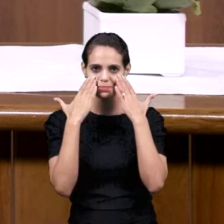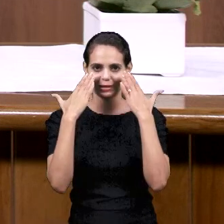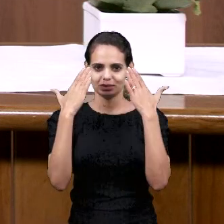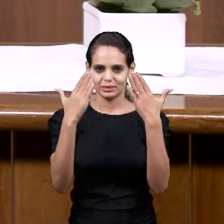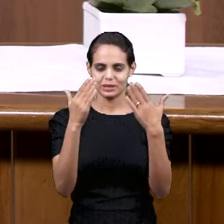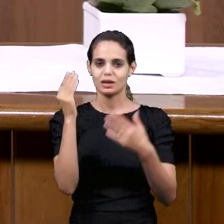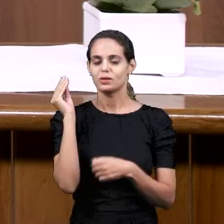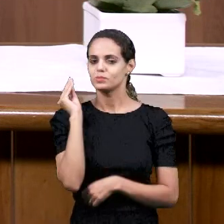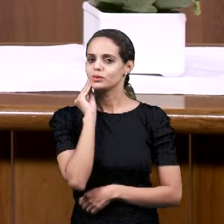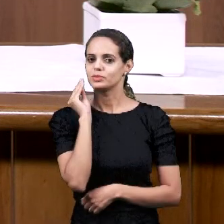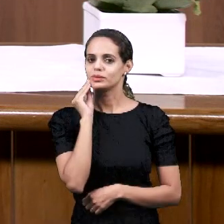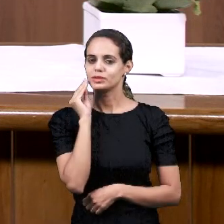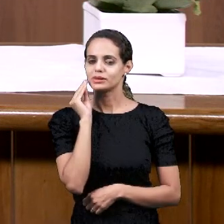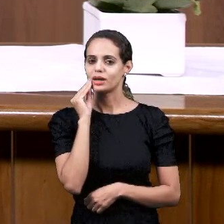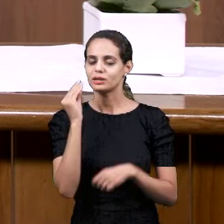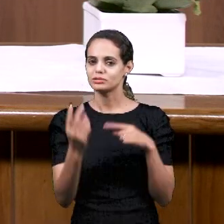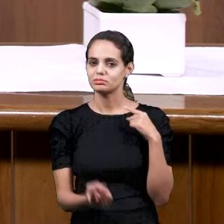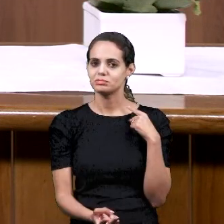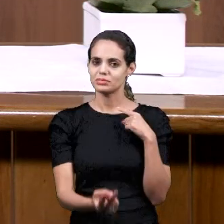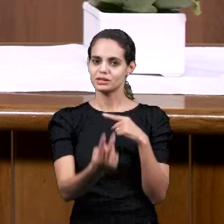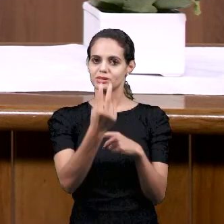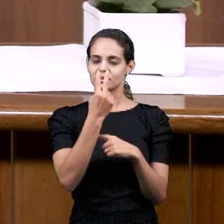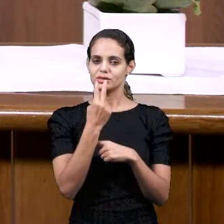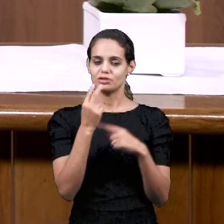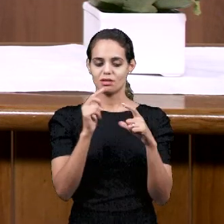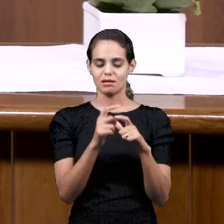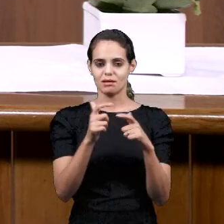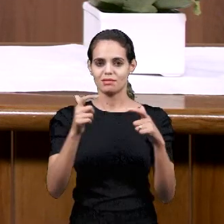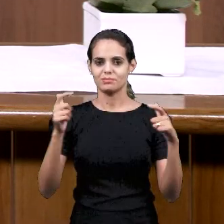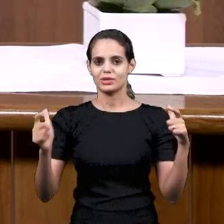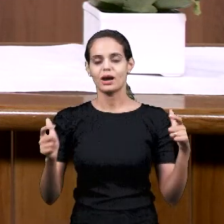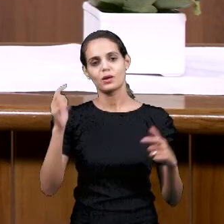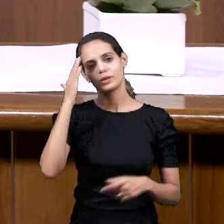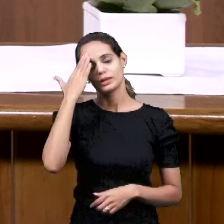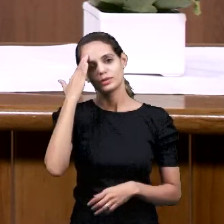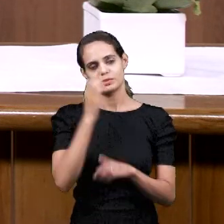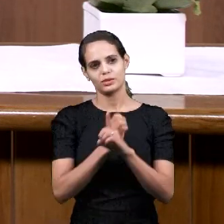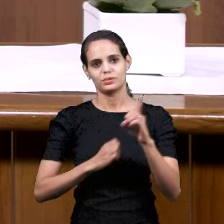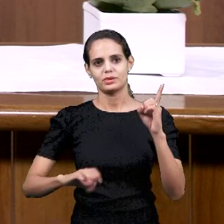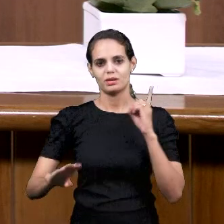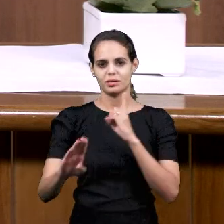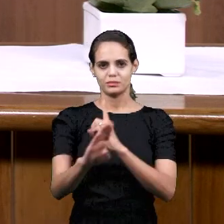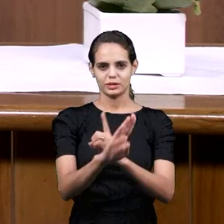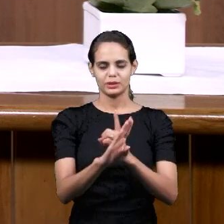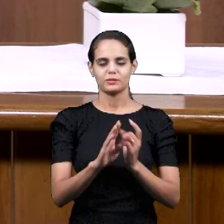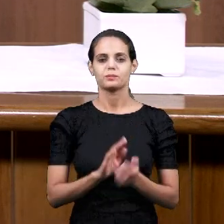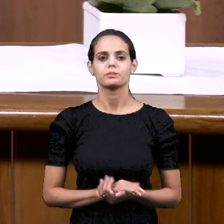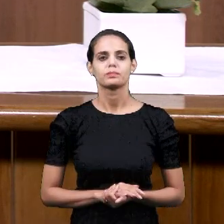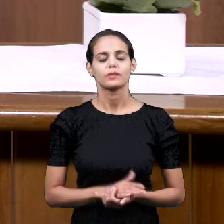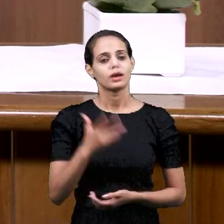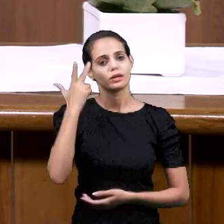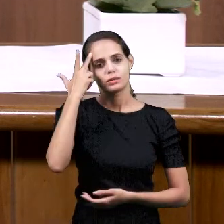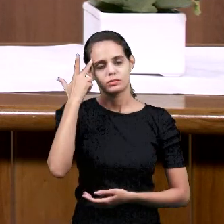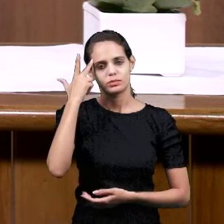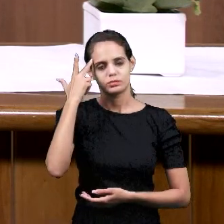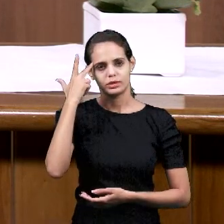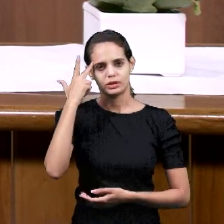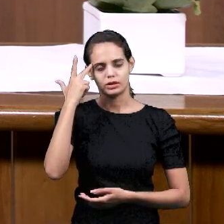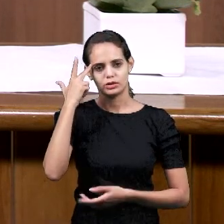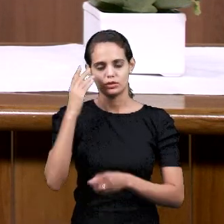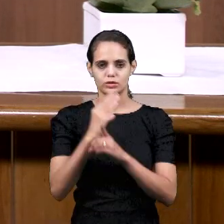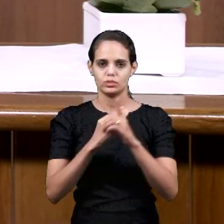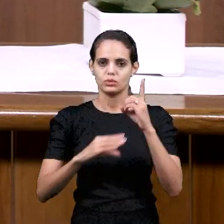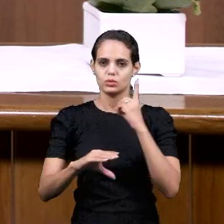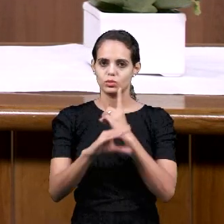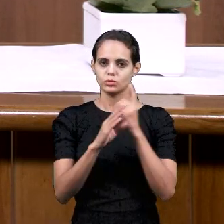auront l'opportunité d'assister et amplier la portée de ce qui est apporté à l'école biblique dominicale. Naturellement, le soir, la transmission du